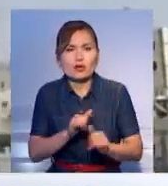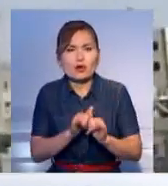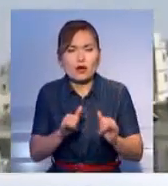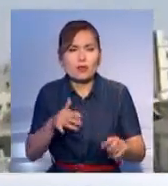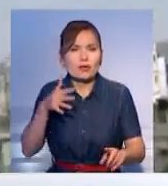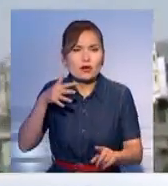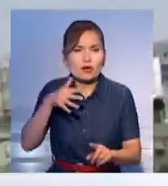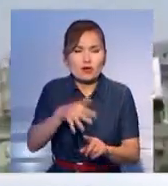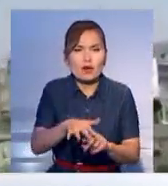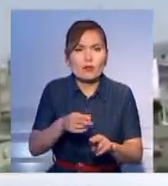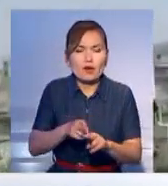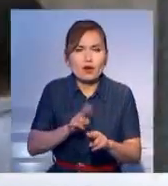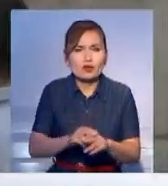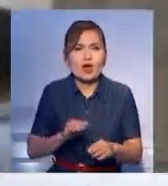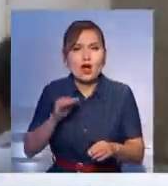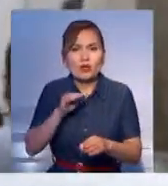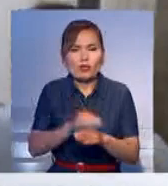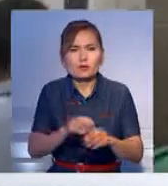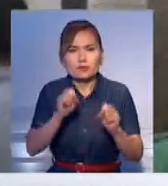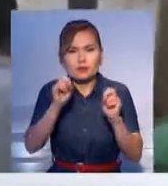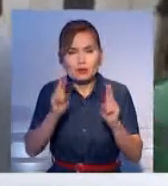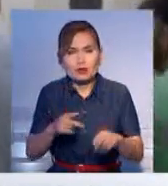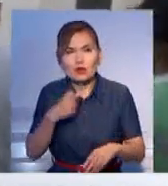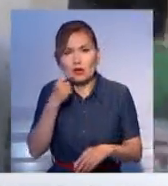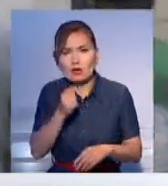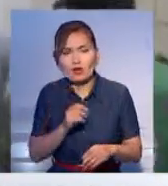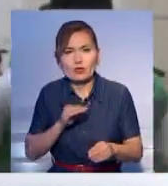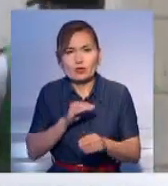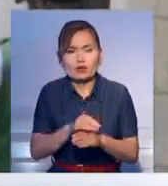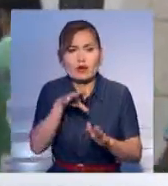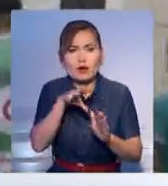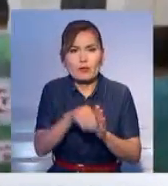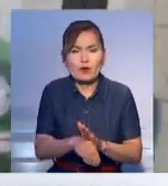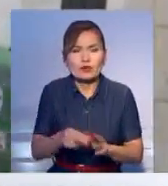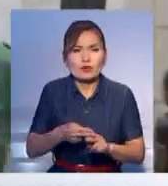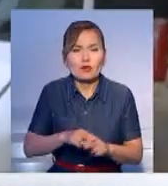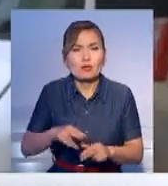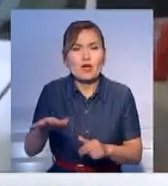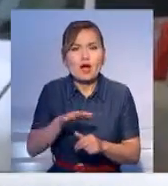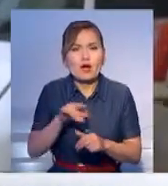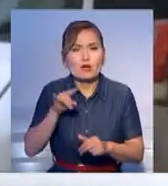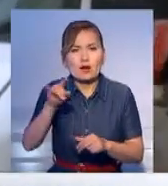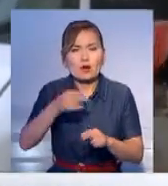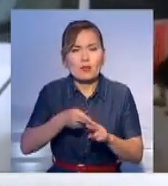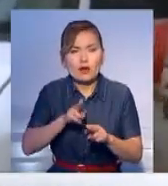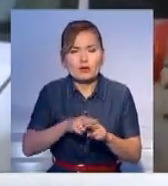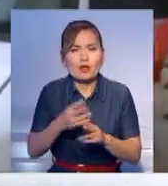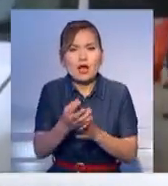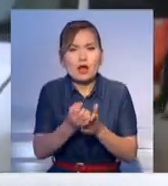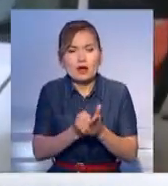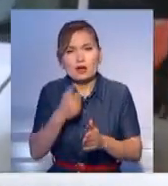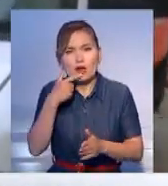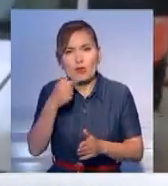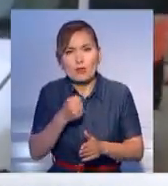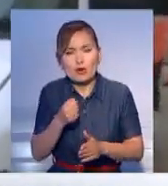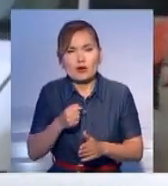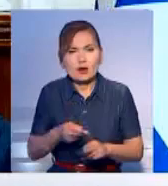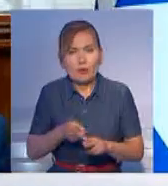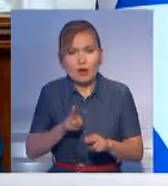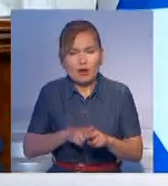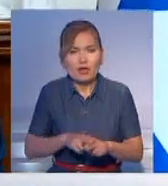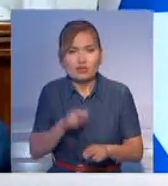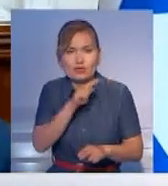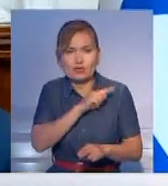шабуылдан қорғау үшін қосымша батареялар тартылды. Әуе қорғанысы мен әуе күштері бөлімшелерінде резервте тұрған жауынгерлер шақыртылып